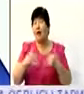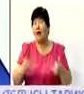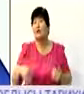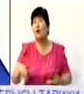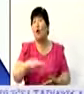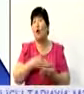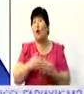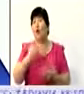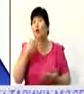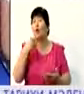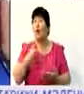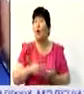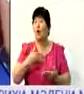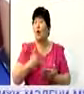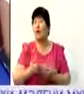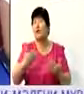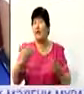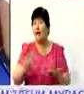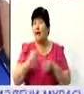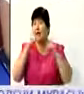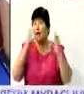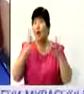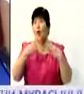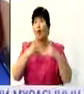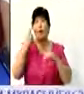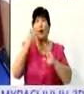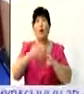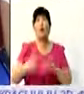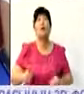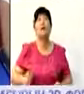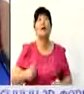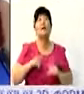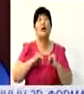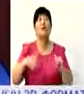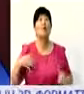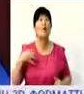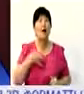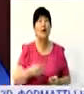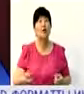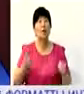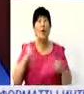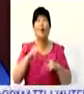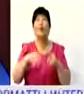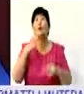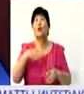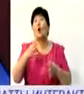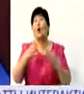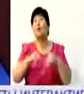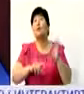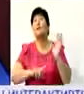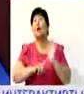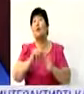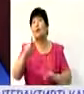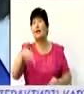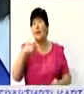қоғамда ұлттық құндылықтарымызды жаңғыртып, отбасы ұғымының мәртебесін арттырудың маңызы зор. Отанды сүю отбасынан басталады